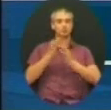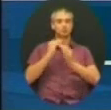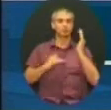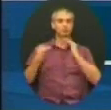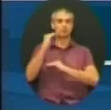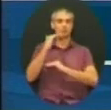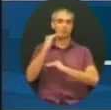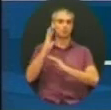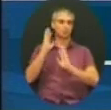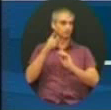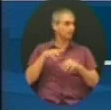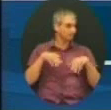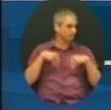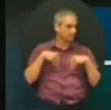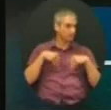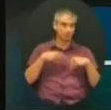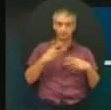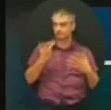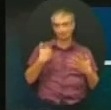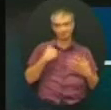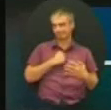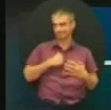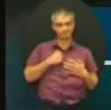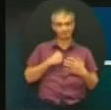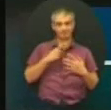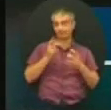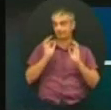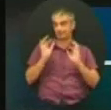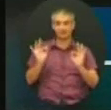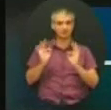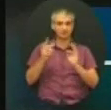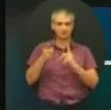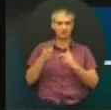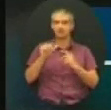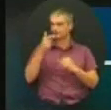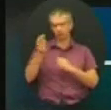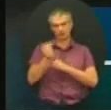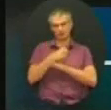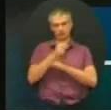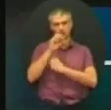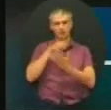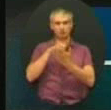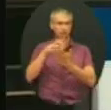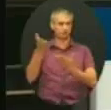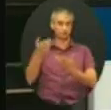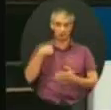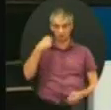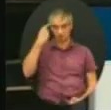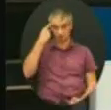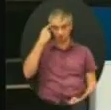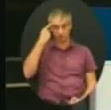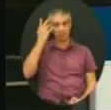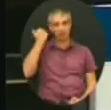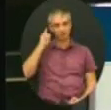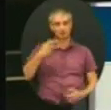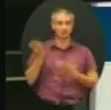עליון. מסכים, מאיר לא, כהן? לא, לצערי הגדול, באמת זה טקס, זה א', זה זילות של ההתיישבות. אני חושב שמן הראוי